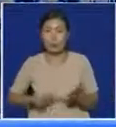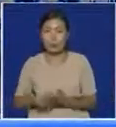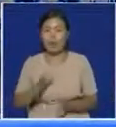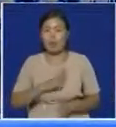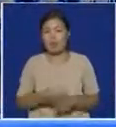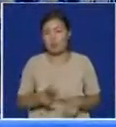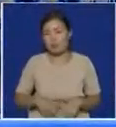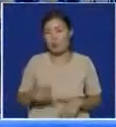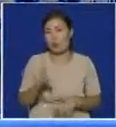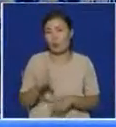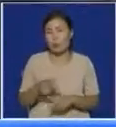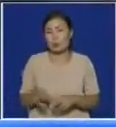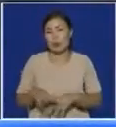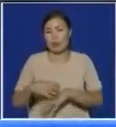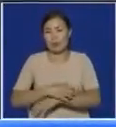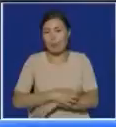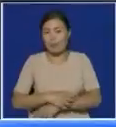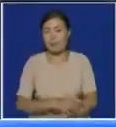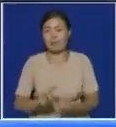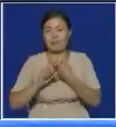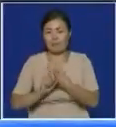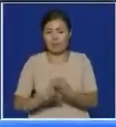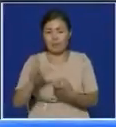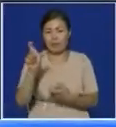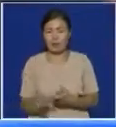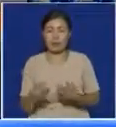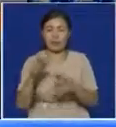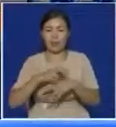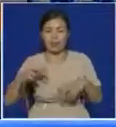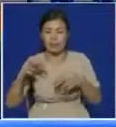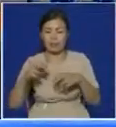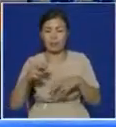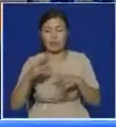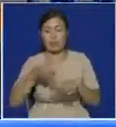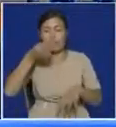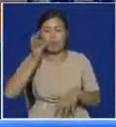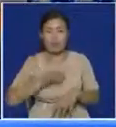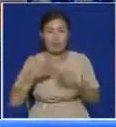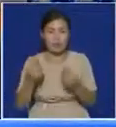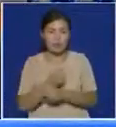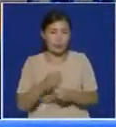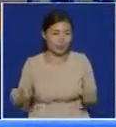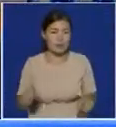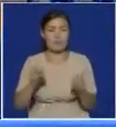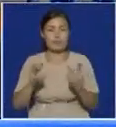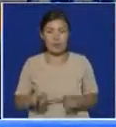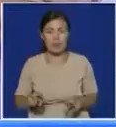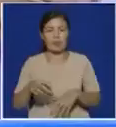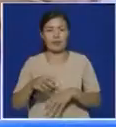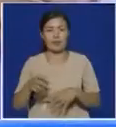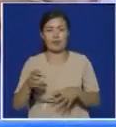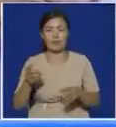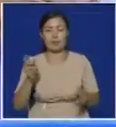сыпь не что иное как аллергическая реакция организма сказала врач возможно от сладкого необходимо соблюдать специальную диету